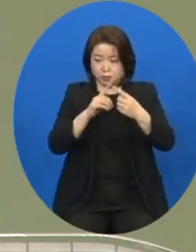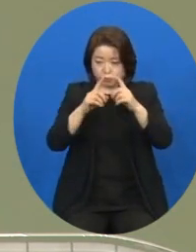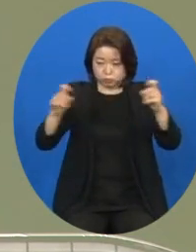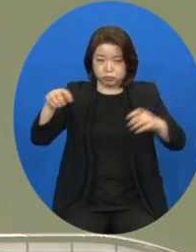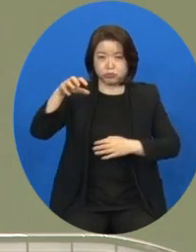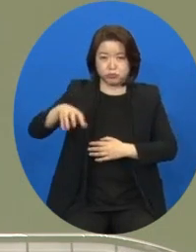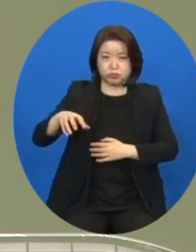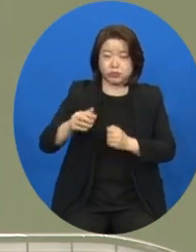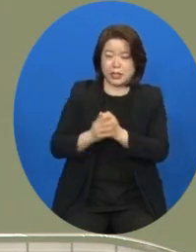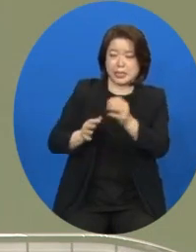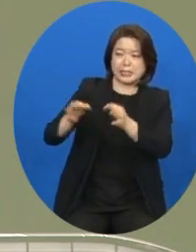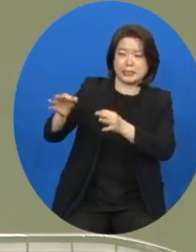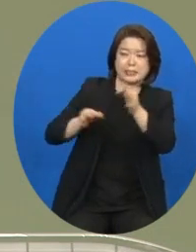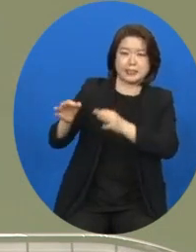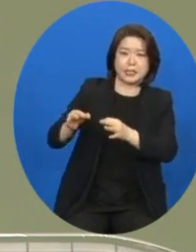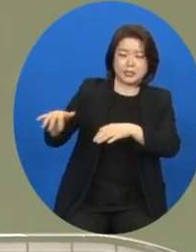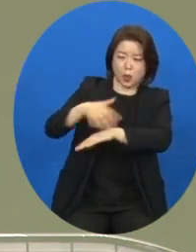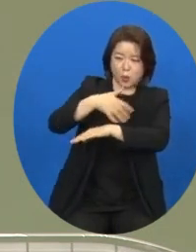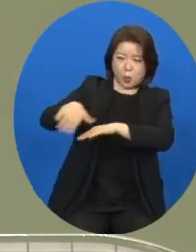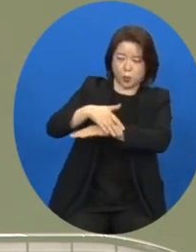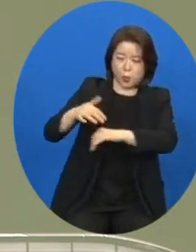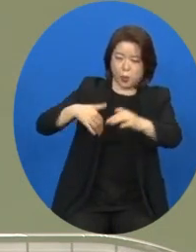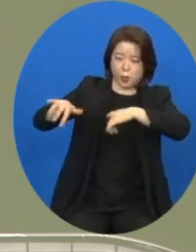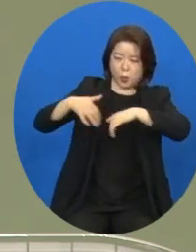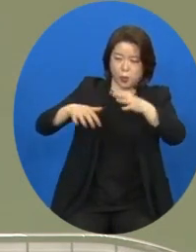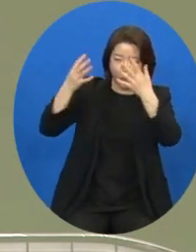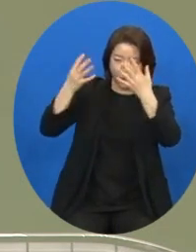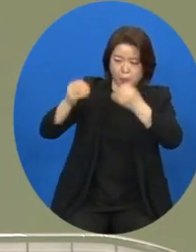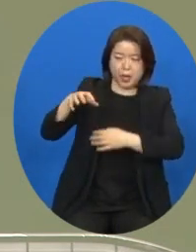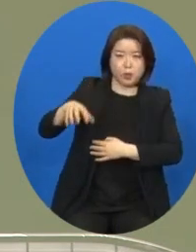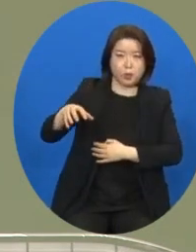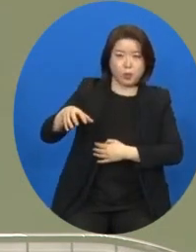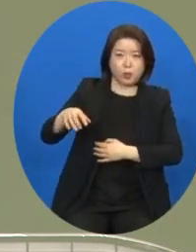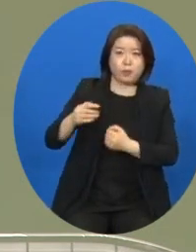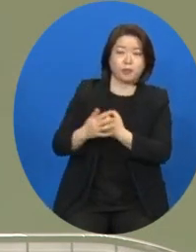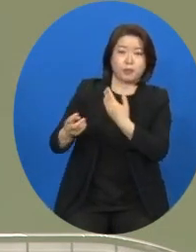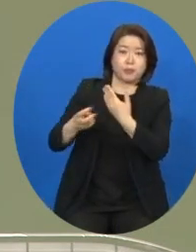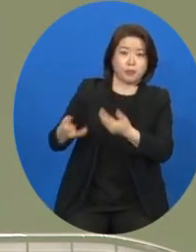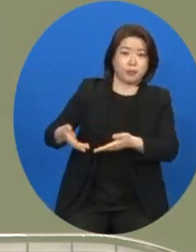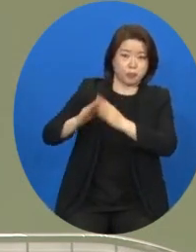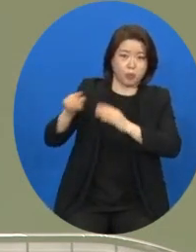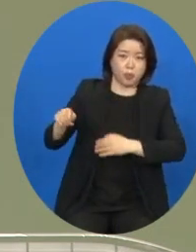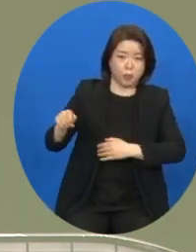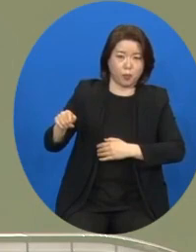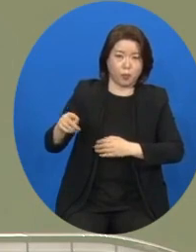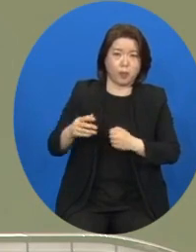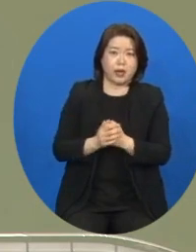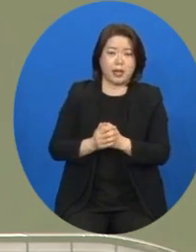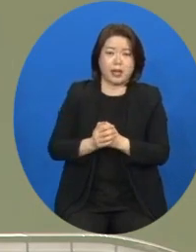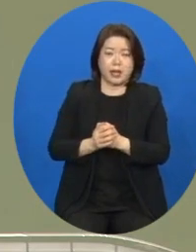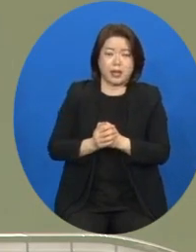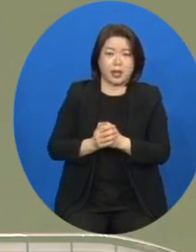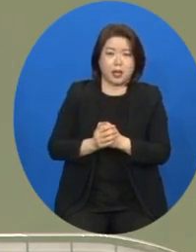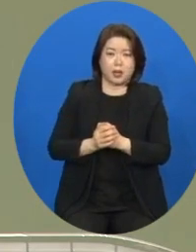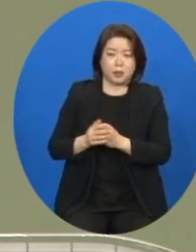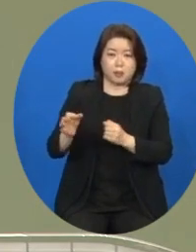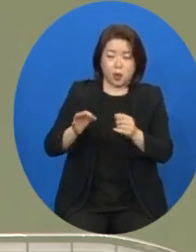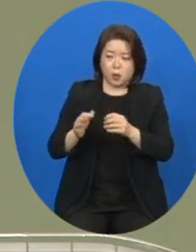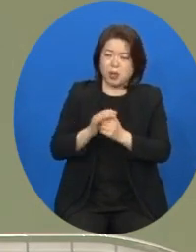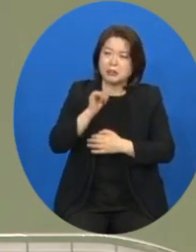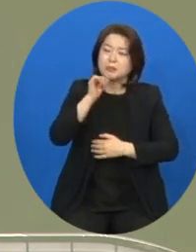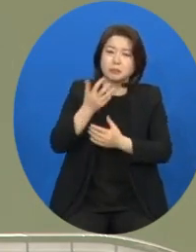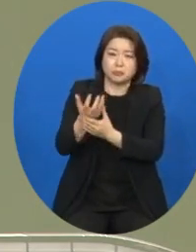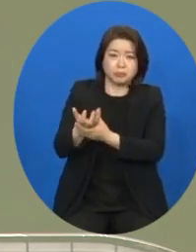종일 장사꾼들이 오고 가는 그 시장터에 거기에 품꾼 노릇하는 품팔이꾼,